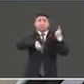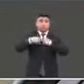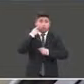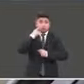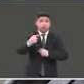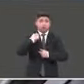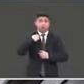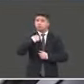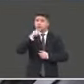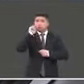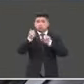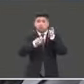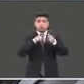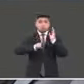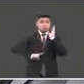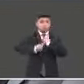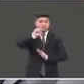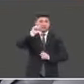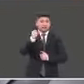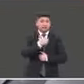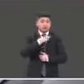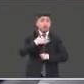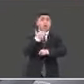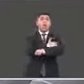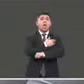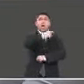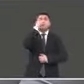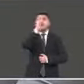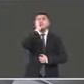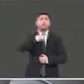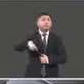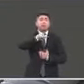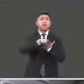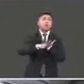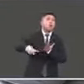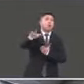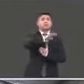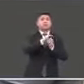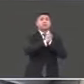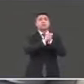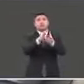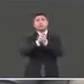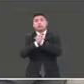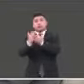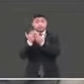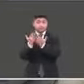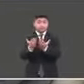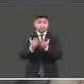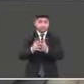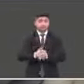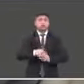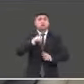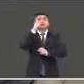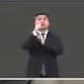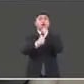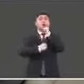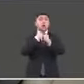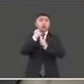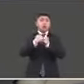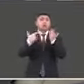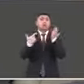yakaladığımız bu başarıda emeği geçen herkesi tebrik ediyor Sanayi ve